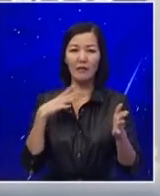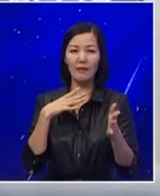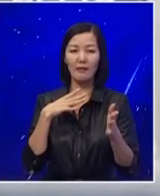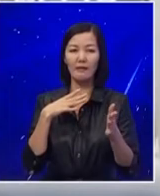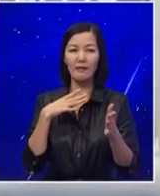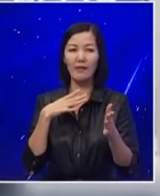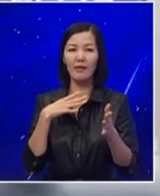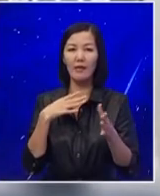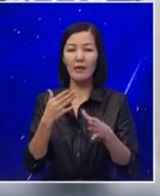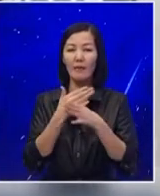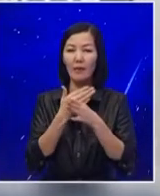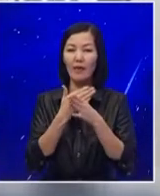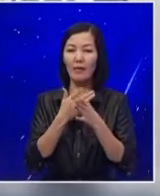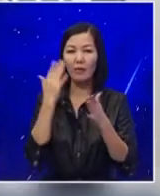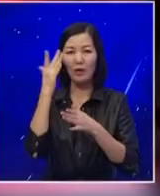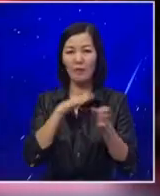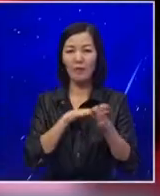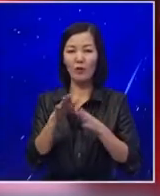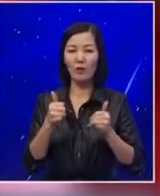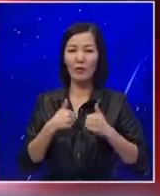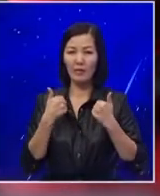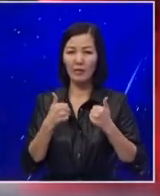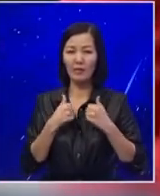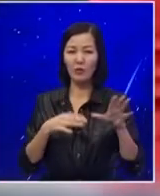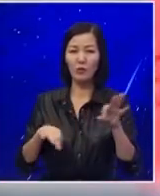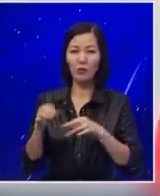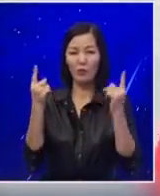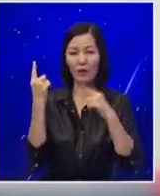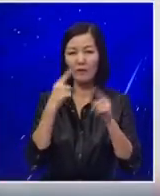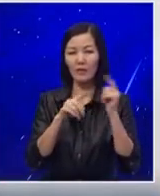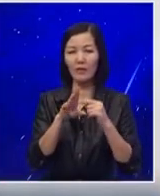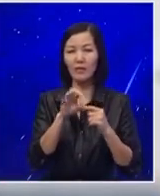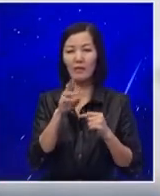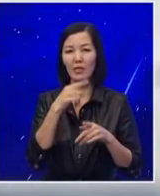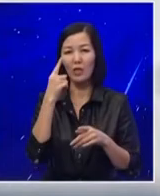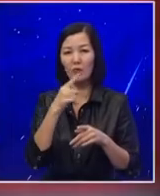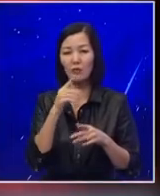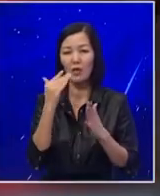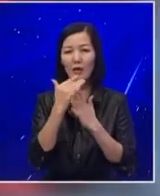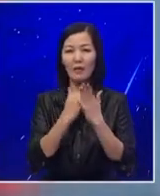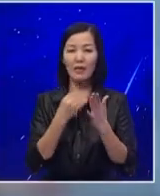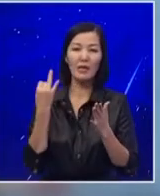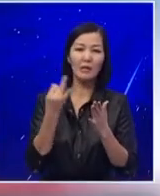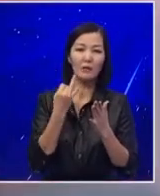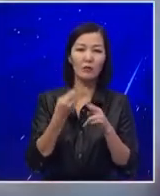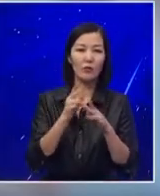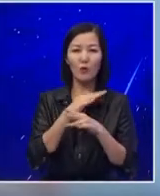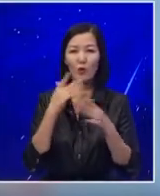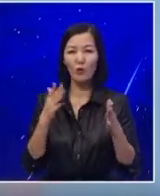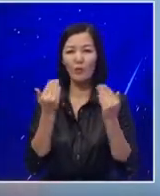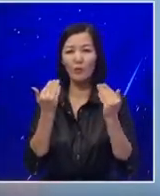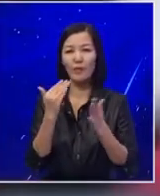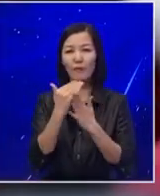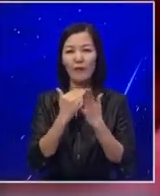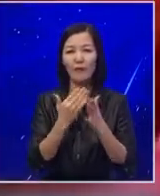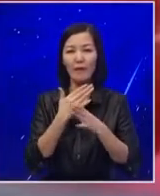шама шарқынша періштелердің арманын орындауға тырысады. Жоба авторы Тинатидің айтуынша, бағдарламаға қызығушылық танытқандар көп. Биыл